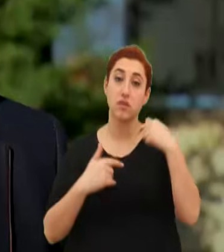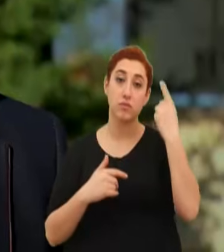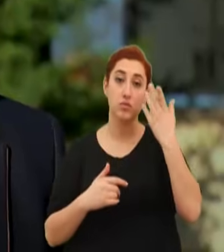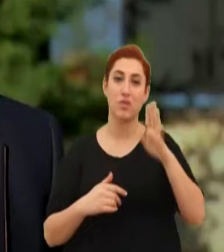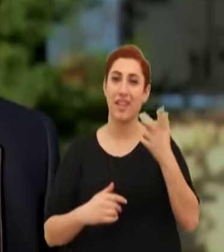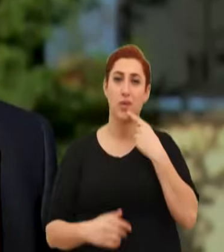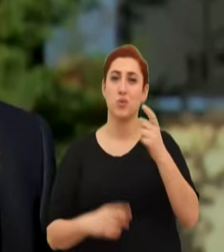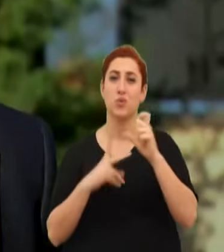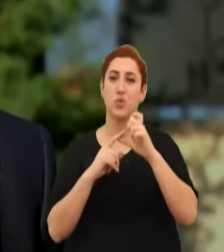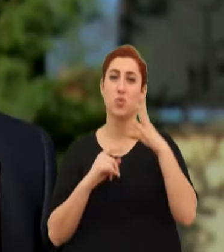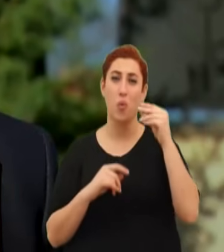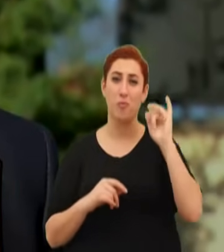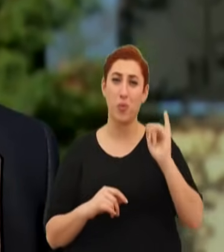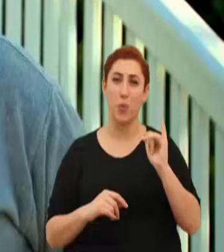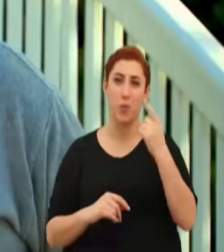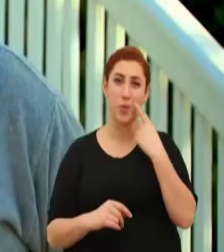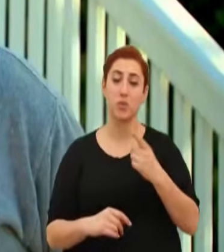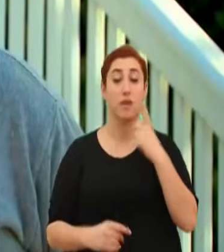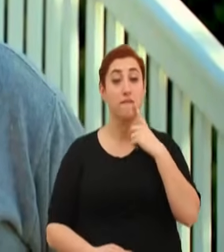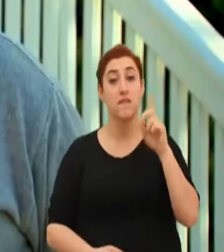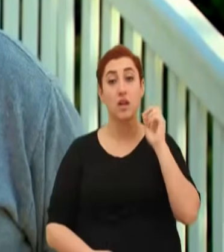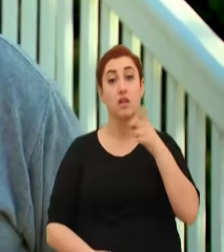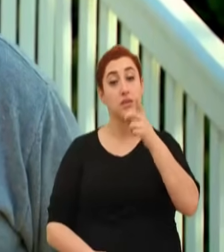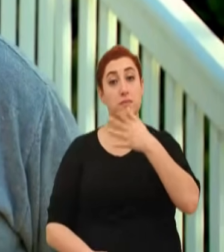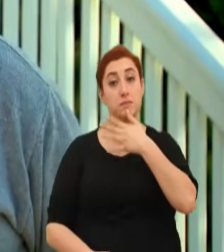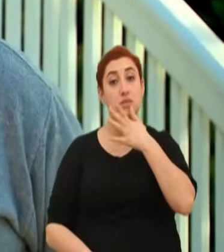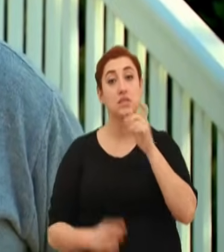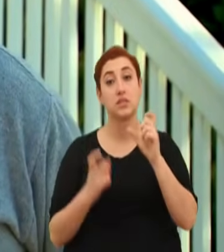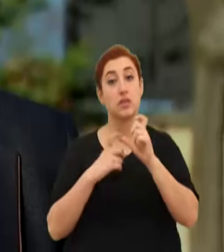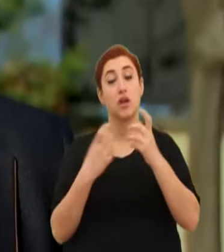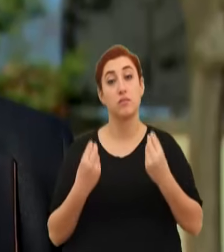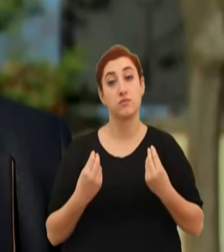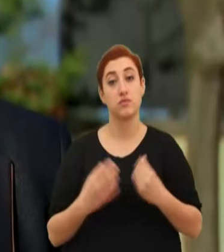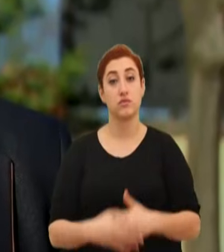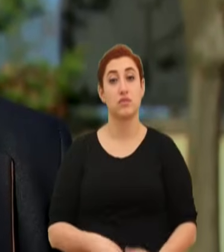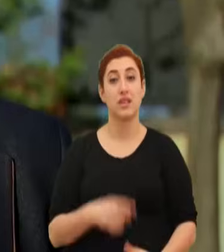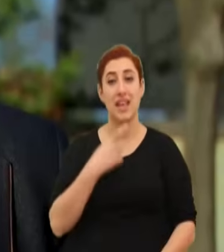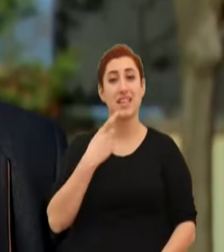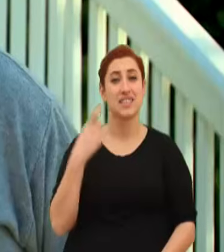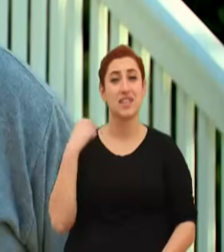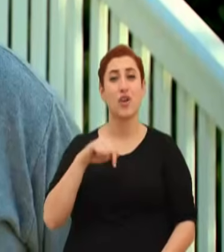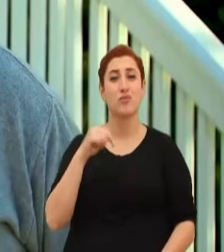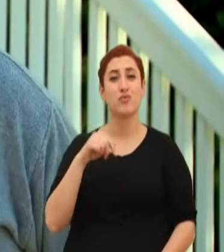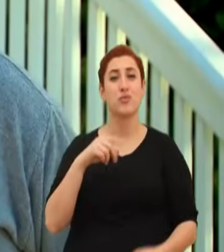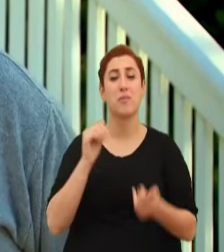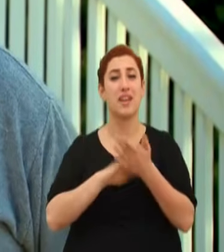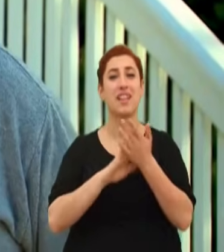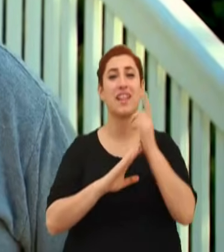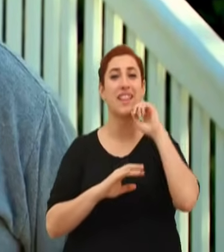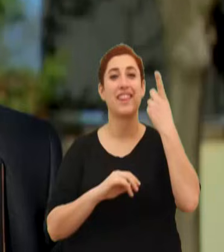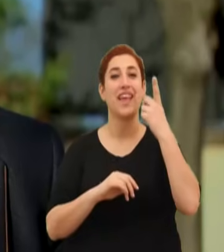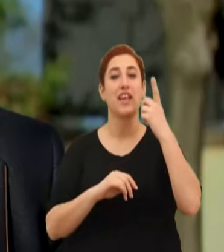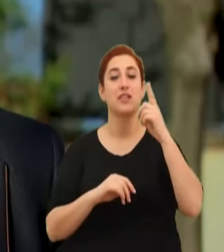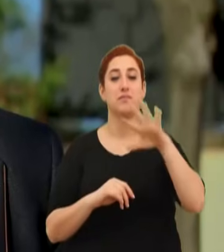et. Ne diyorsun Şükrü? Durum o kadar vahim ha. Vallahi sen bir işsin Zarpişko. Eskiden bu servetin tek